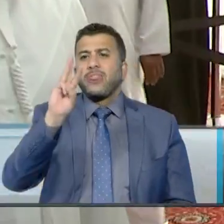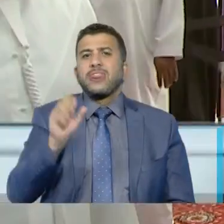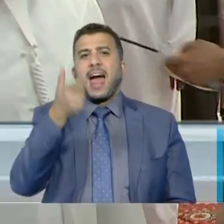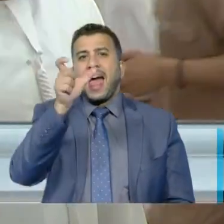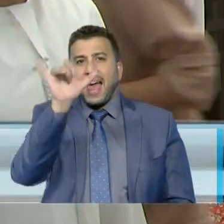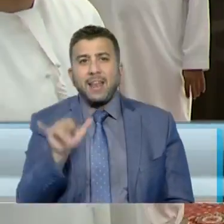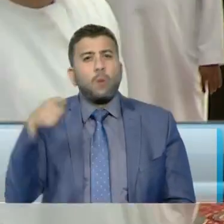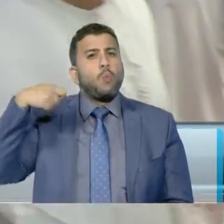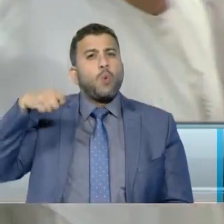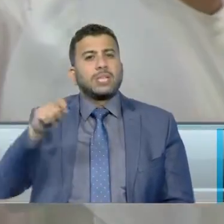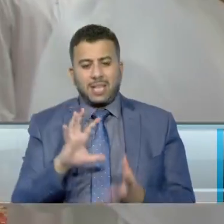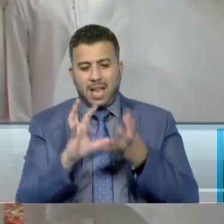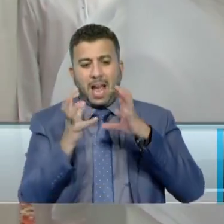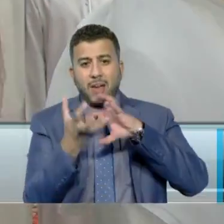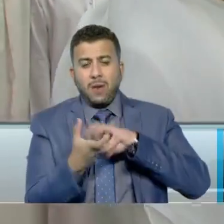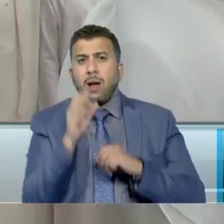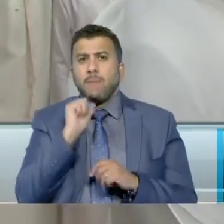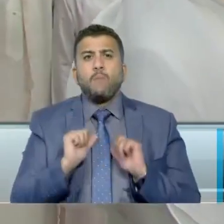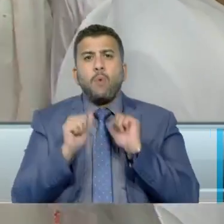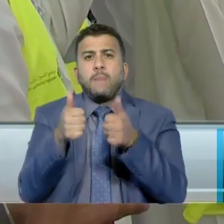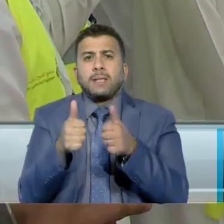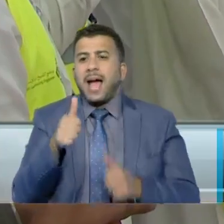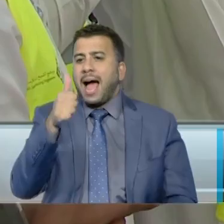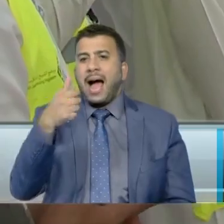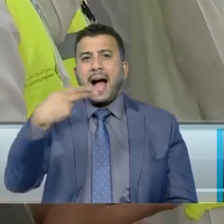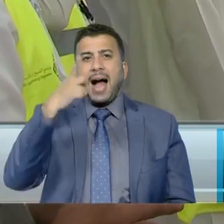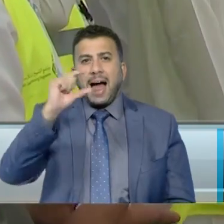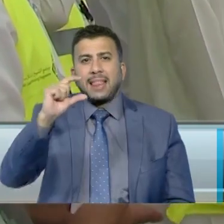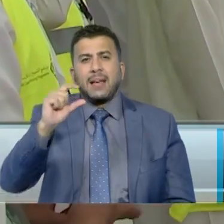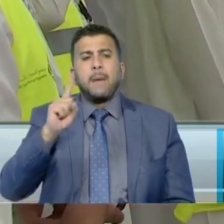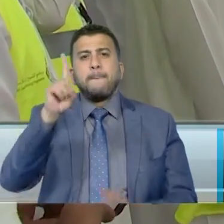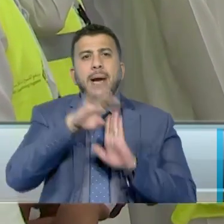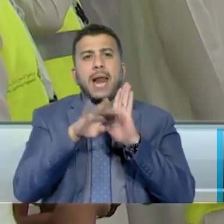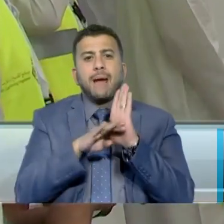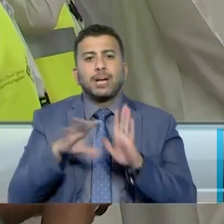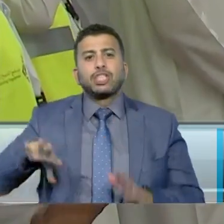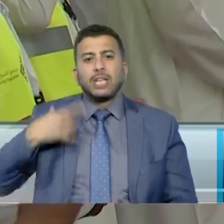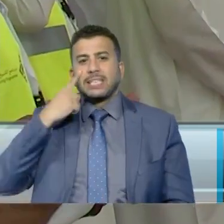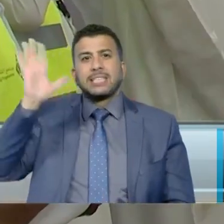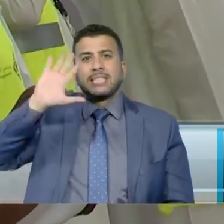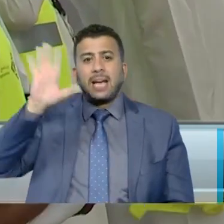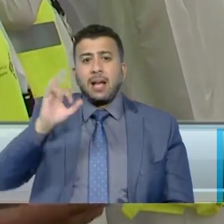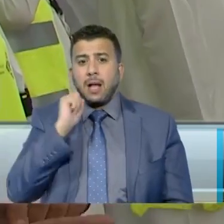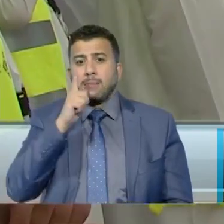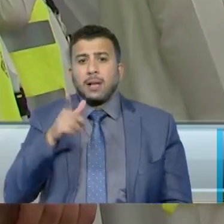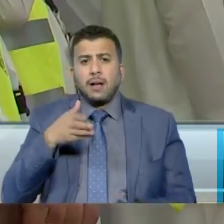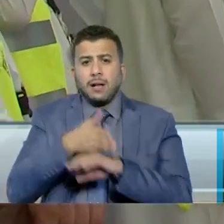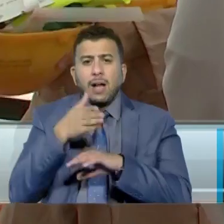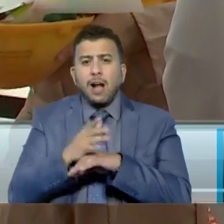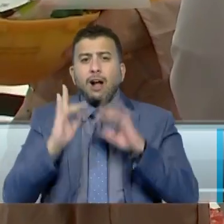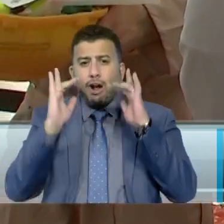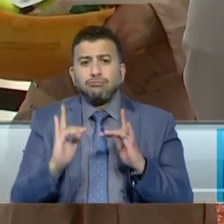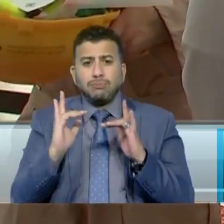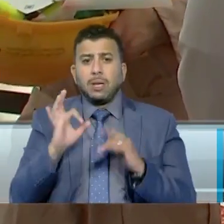المناخي والبيئة مبادرة أعد التي نظمها برنامج الشيخ زايد للإسكان بهدف تنفيذ 100 جلسة خشبية